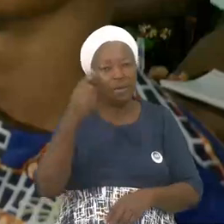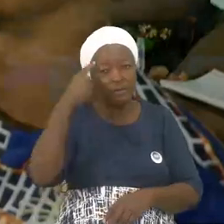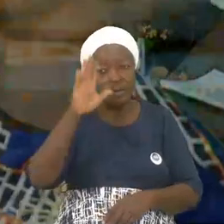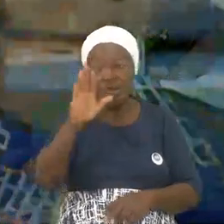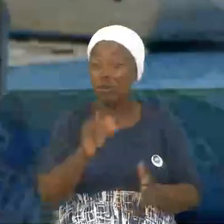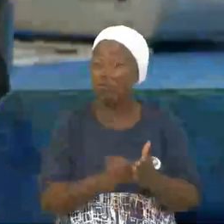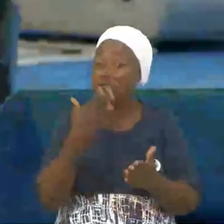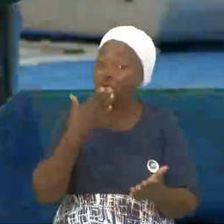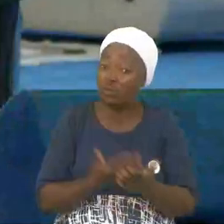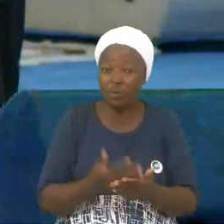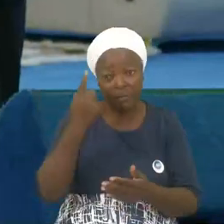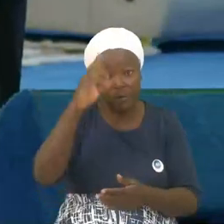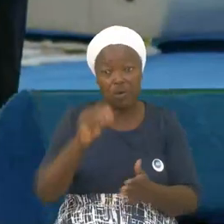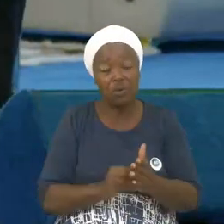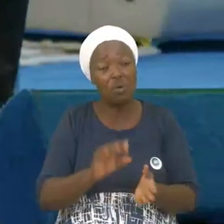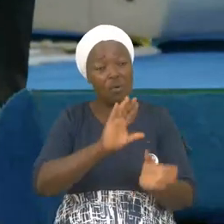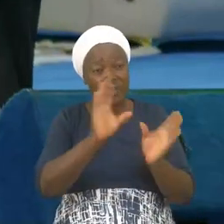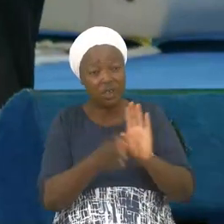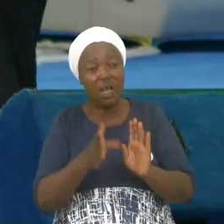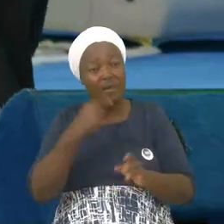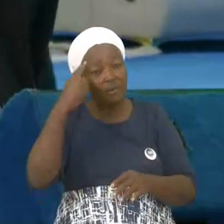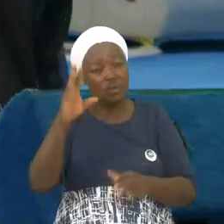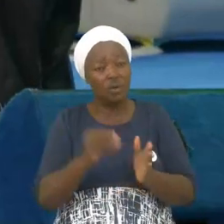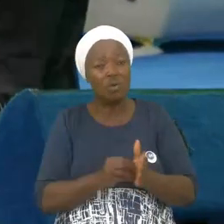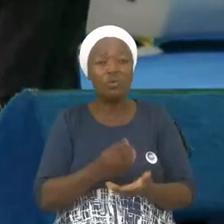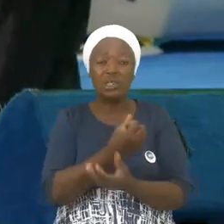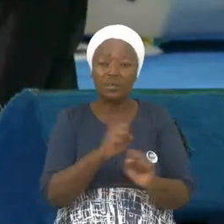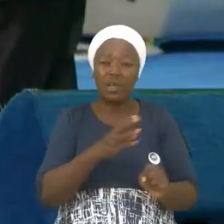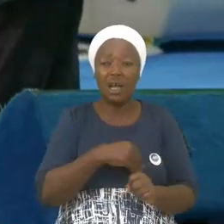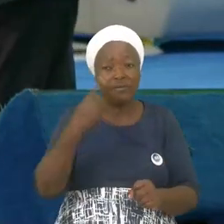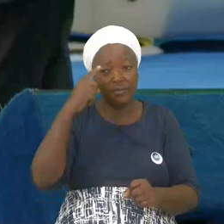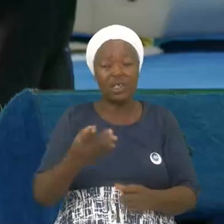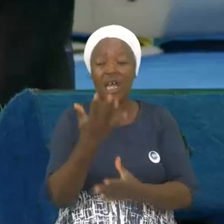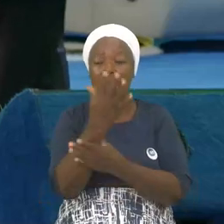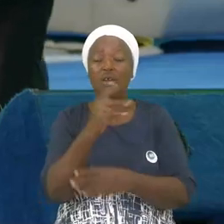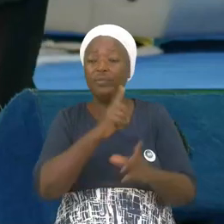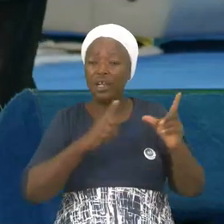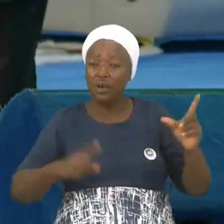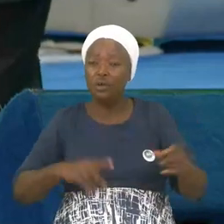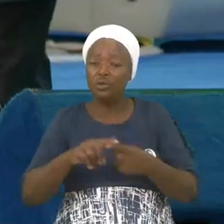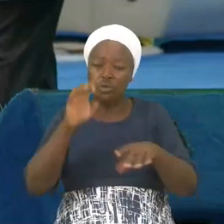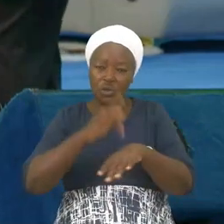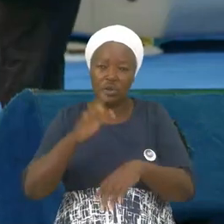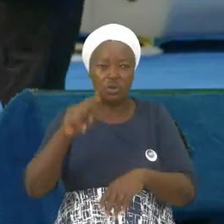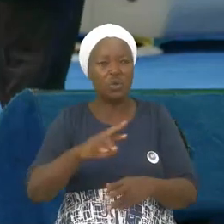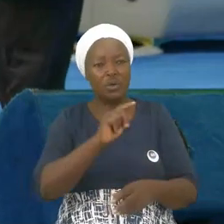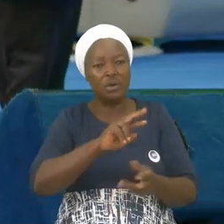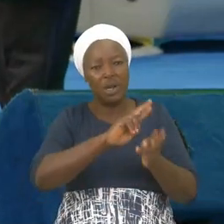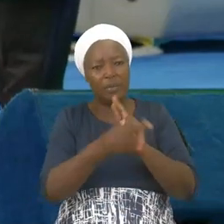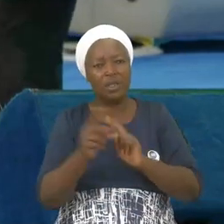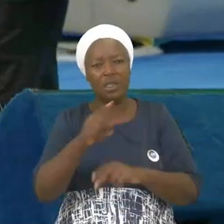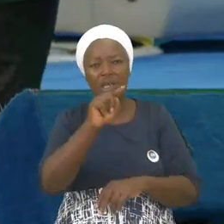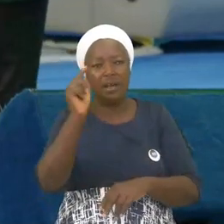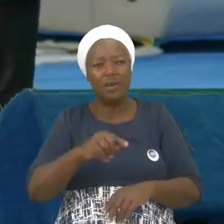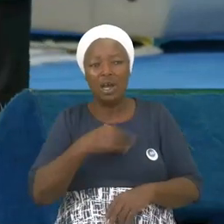Jésus. Repentez-vous donc pour ton bien, pour ta conversion et pour ton salut et pour que